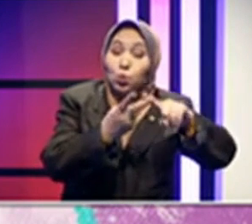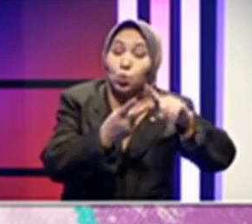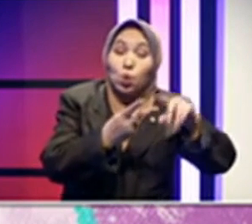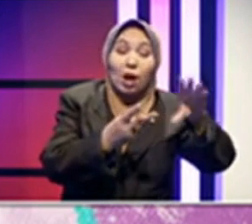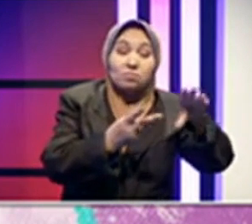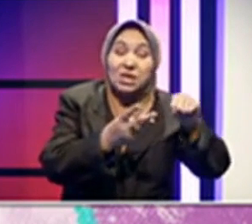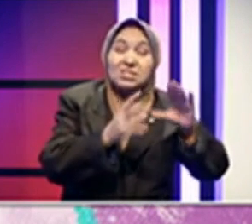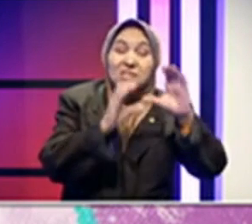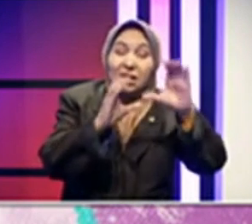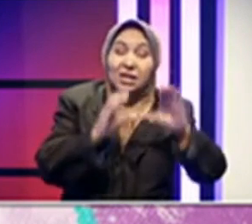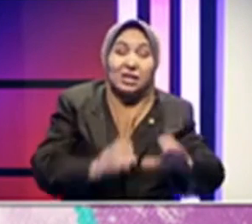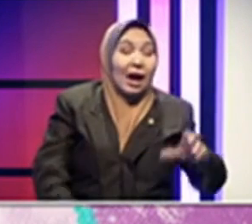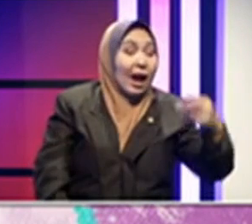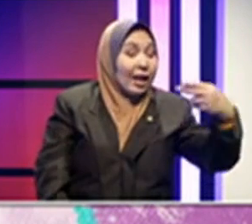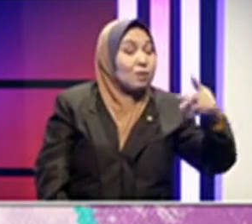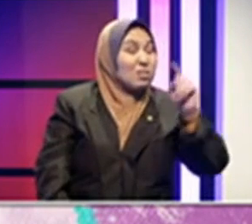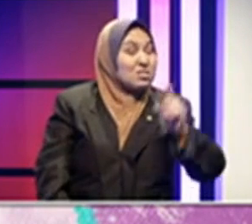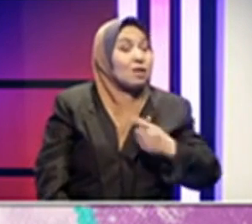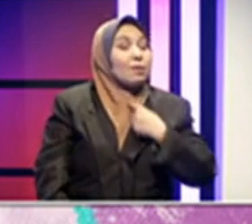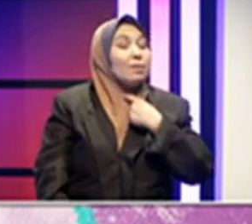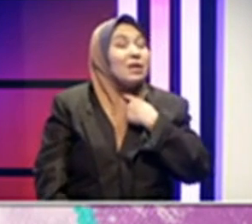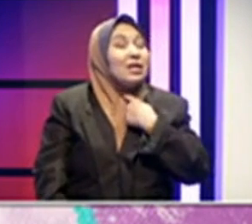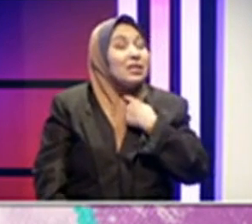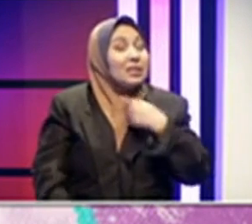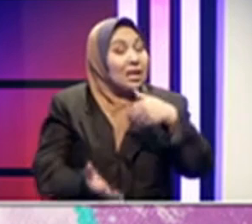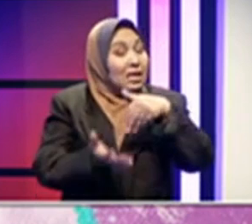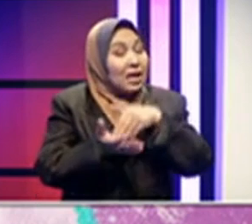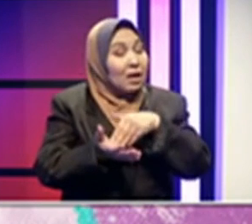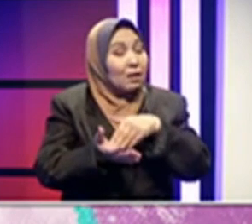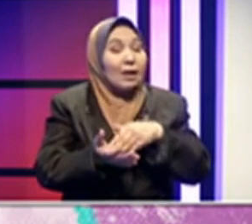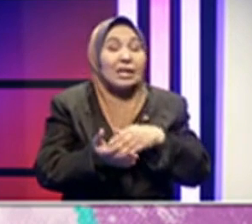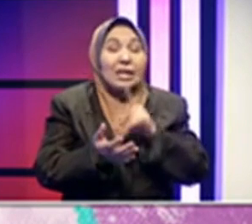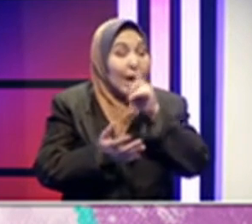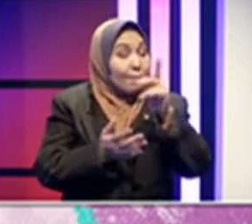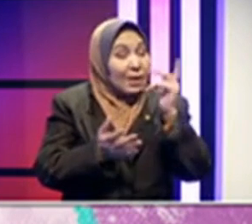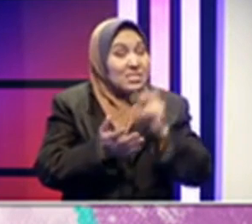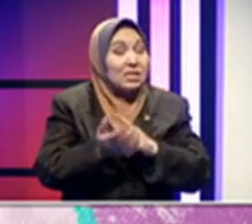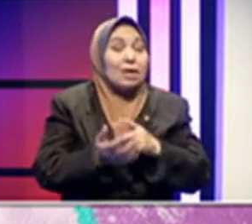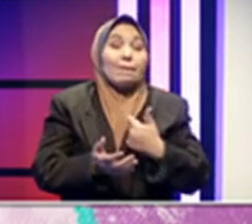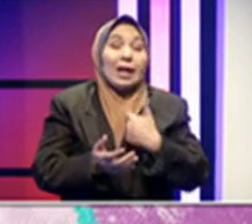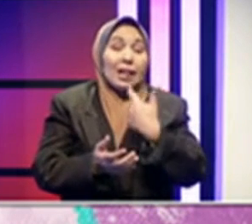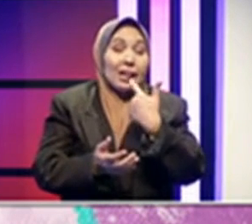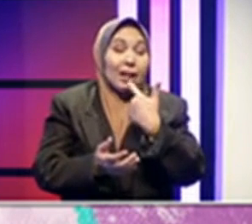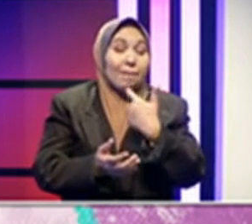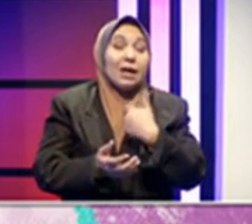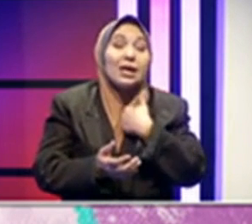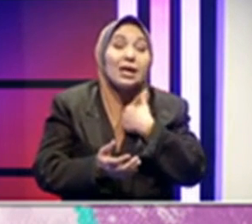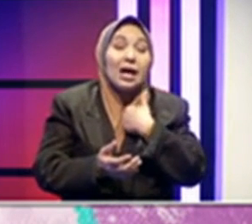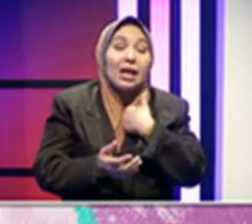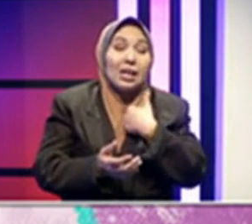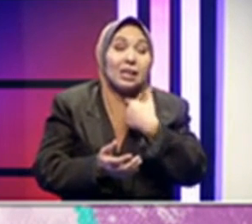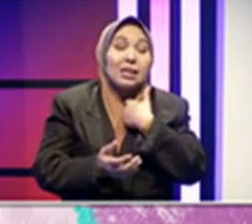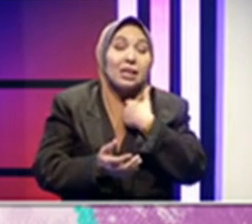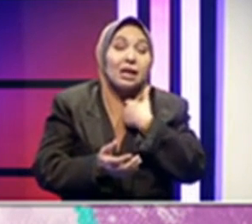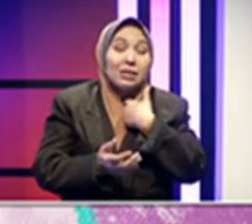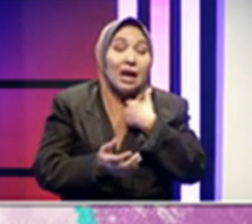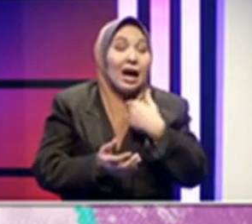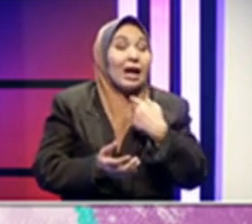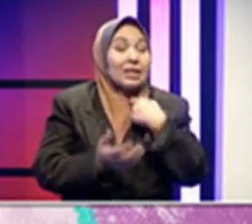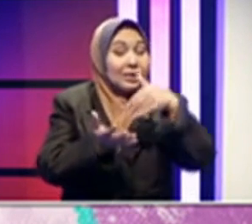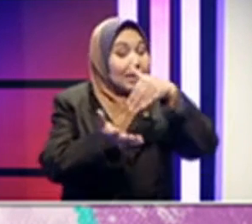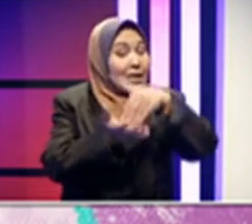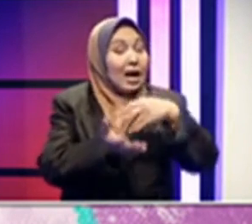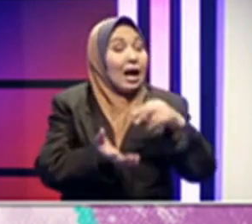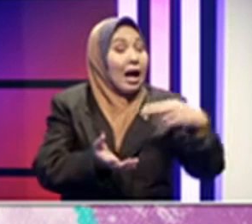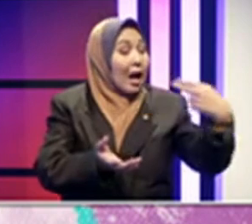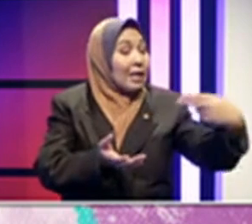Bagaimana cara dia main Kenapa sih ditengah halukum Hamzah kenal pasti di Pangkal lidah kita pangkal hal kita angkat Tengah